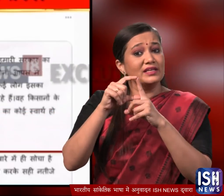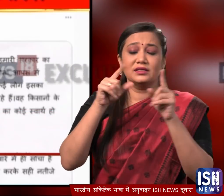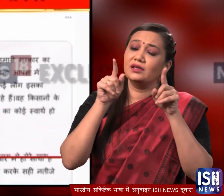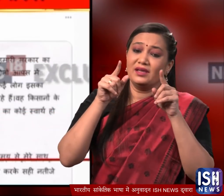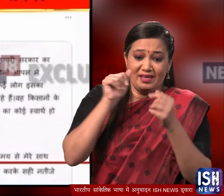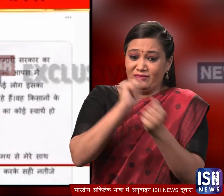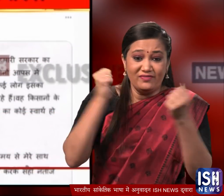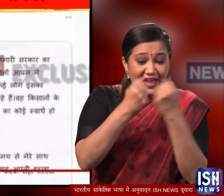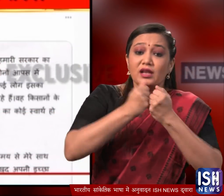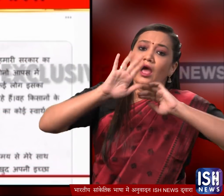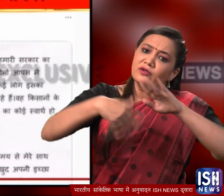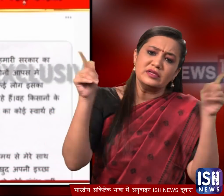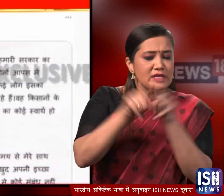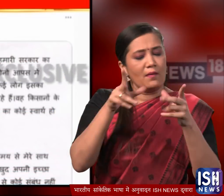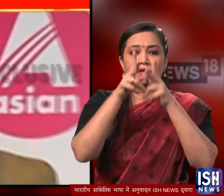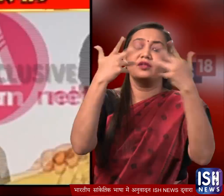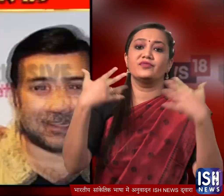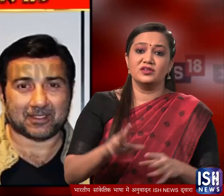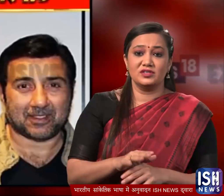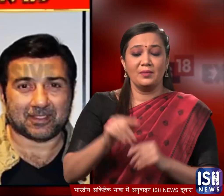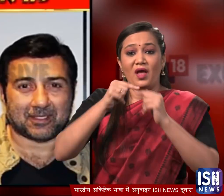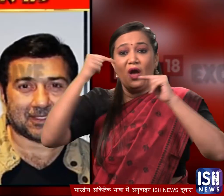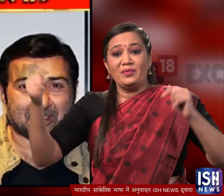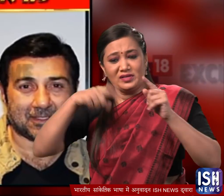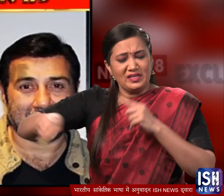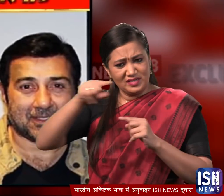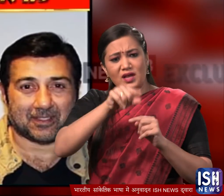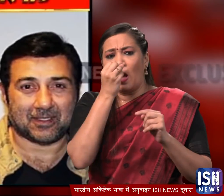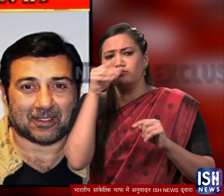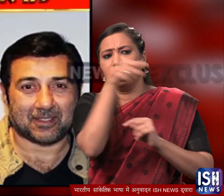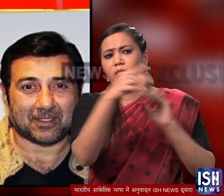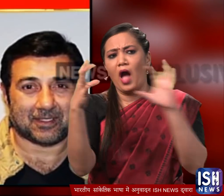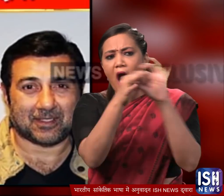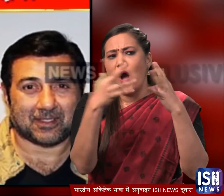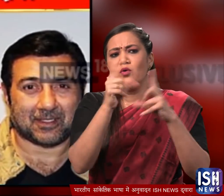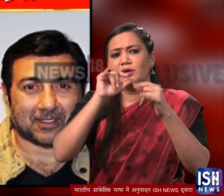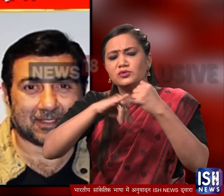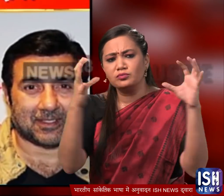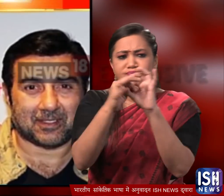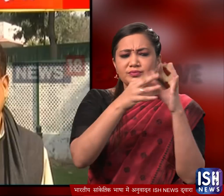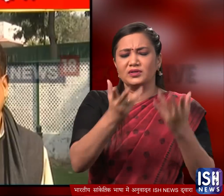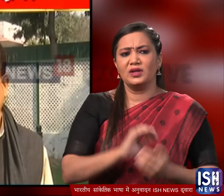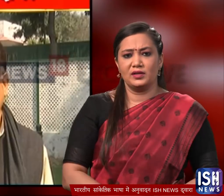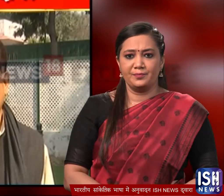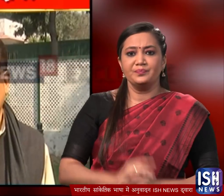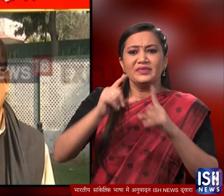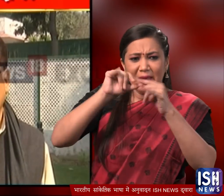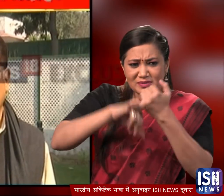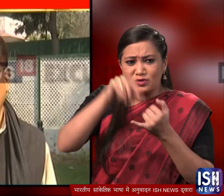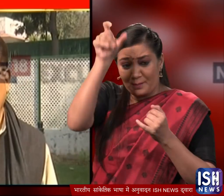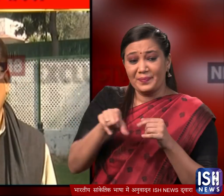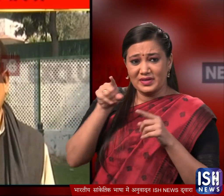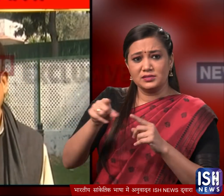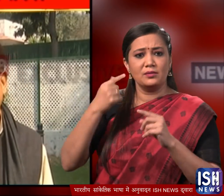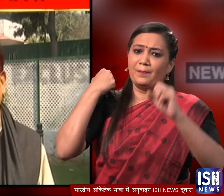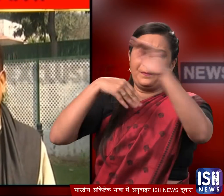बाद उन्होंने यही बात सोशल मीडिया पर दोहराई भी। लेकिन विपक्ष ने दीप सिद्धू से रिश्तों पर बीजेपी से सफाई मांगी। दीप सिद्धू नाम